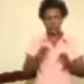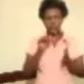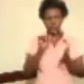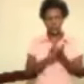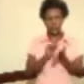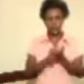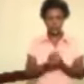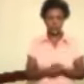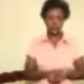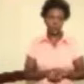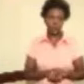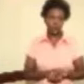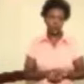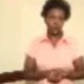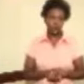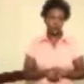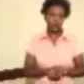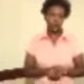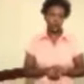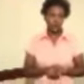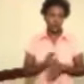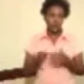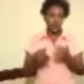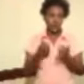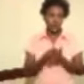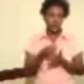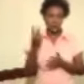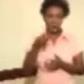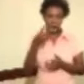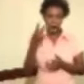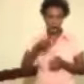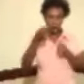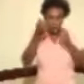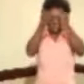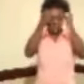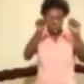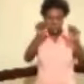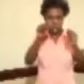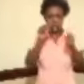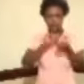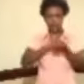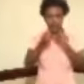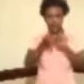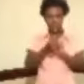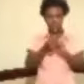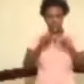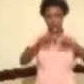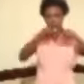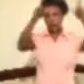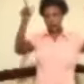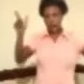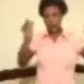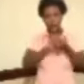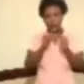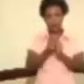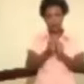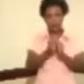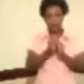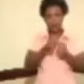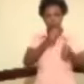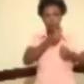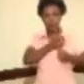et justice là quand coûte tout de candidats élevés, c'est gros problème nous en Haïti. Et sécurité publique